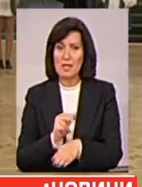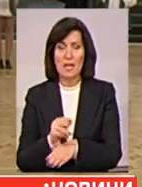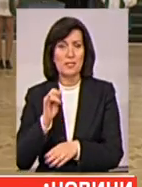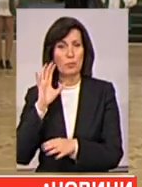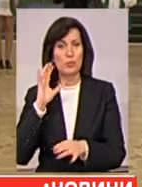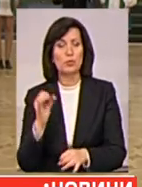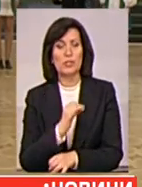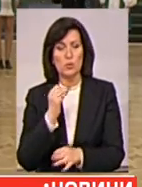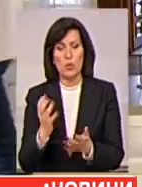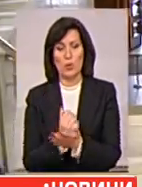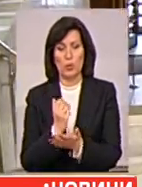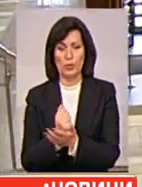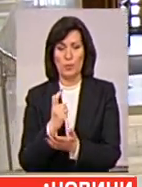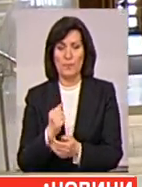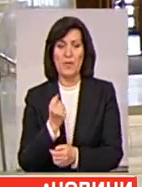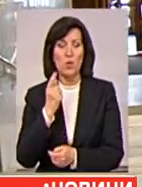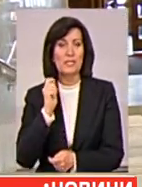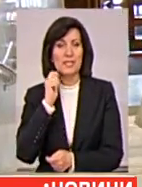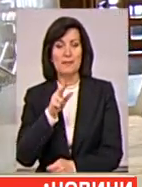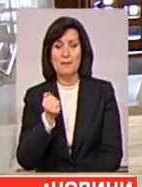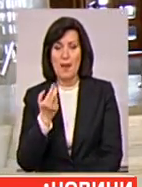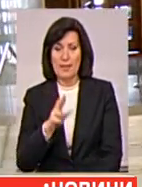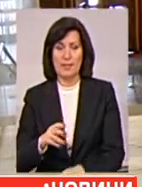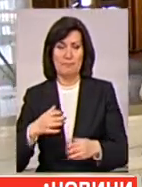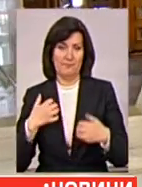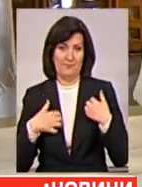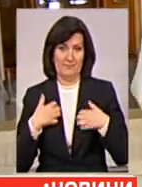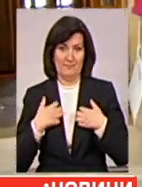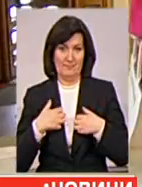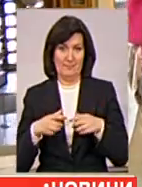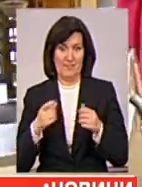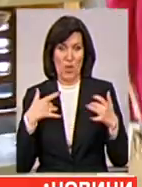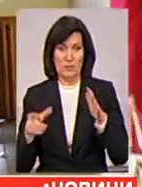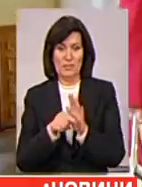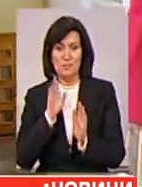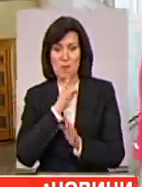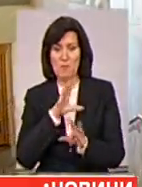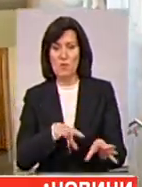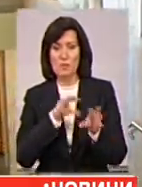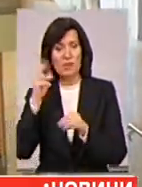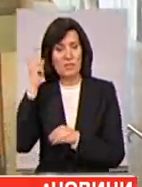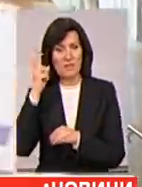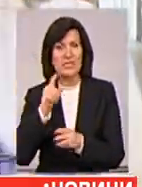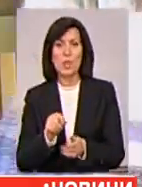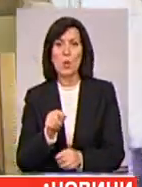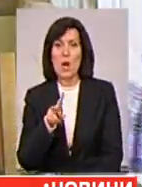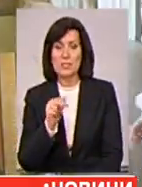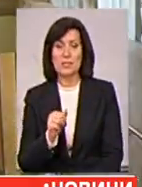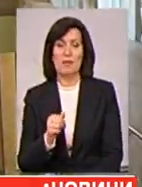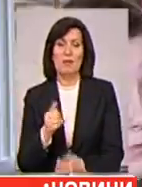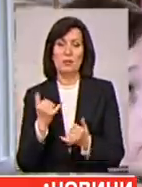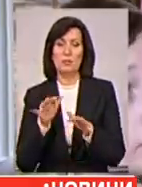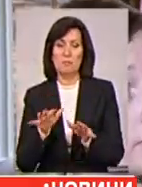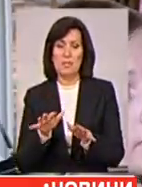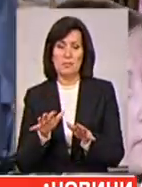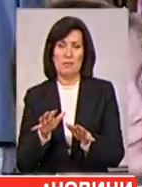почують історії успіху. 11-річна Дар'я поспішає на концерт разом з мамою. Вони переїхали в Київ із Луганська. Щойно їхнє